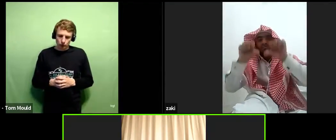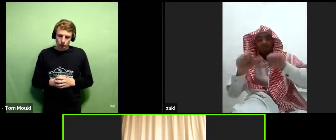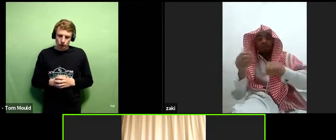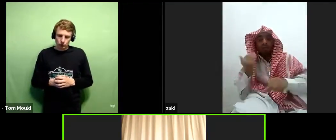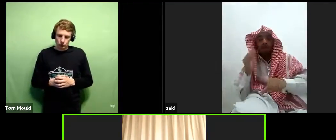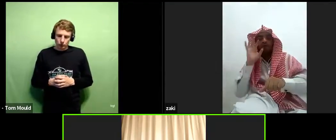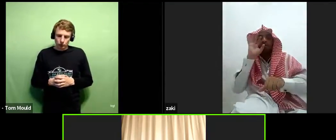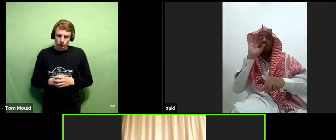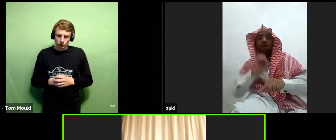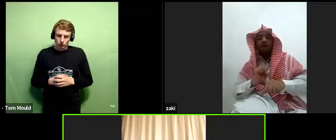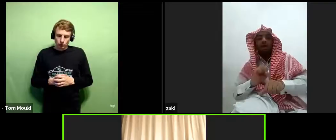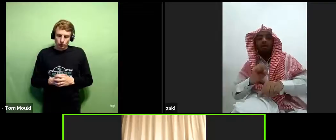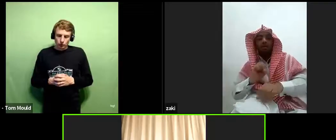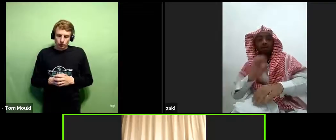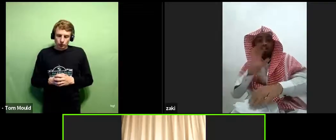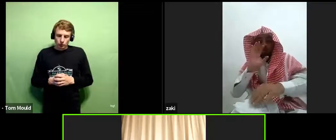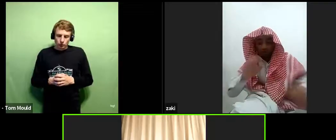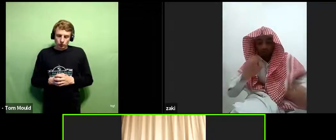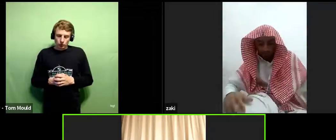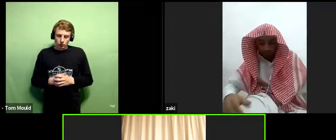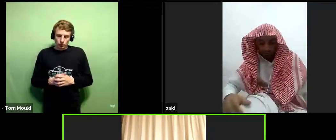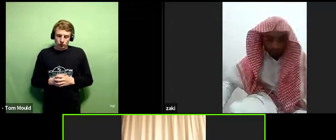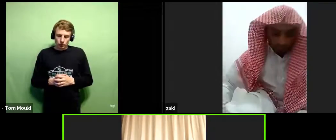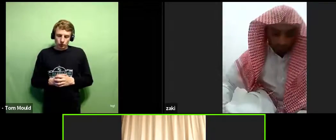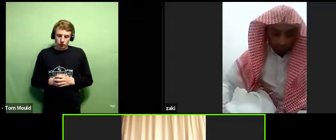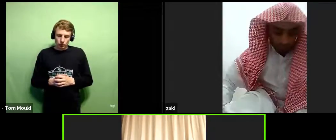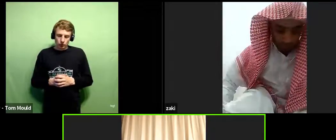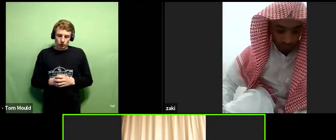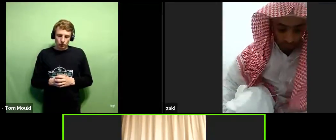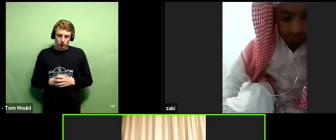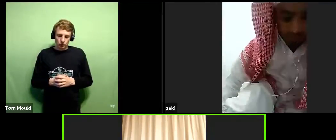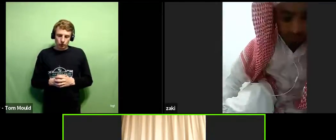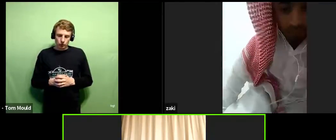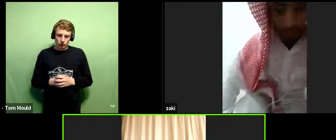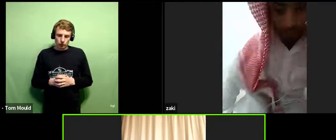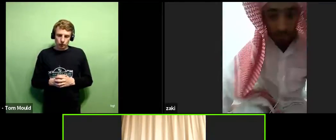الحديث ورد بألفاظ عديدة عن عدد من الصحابة،